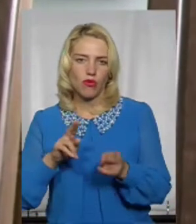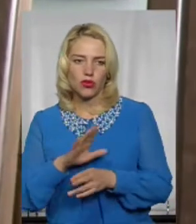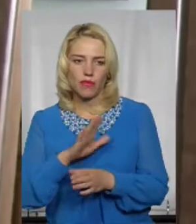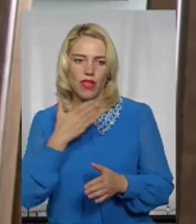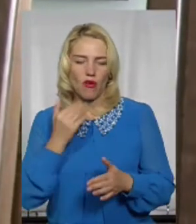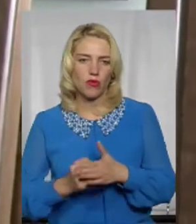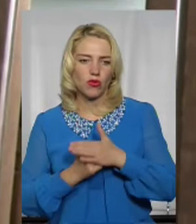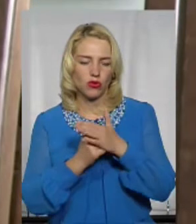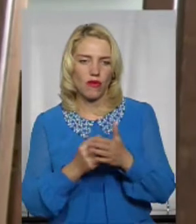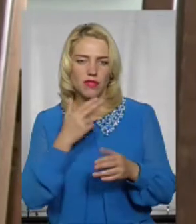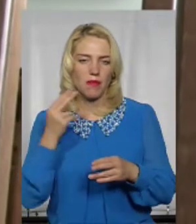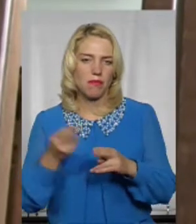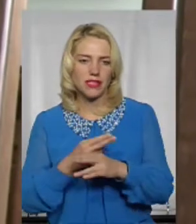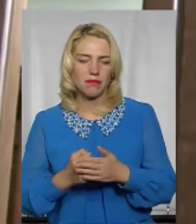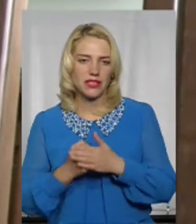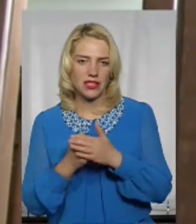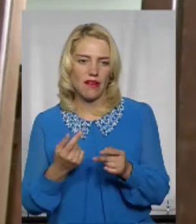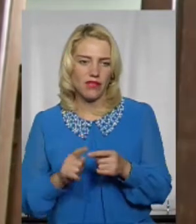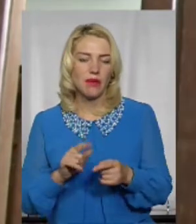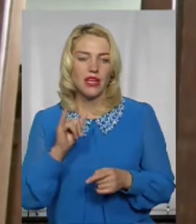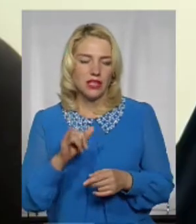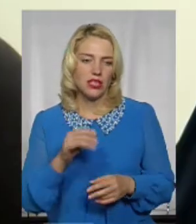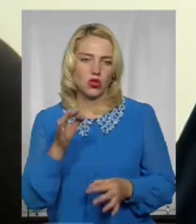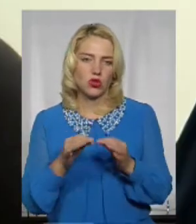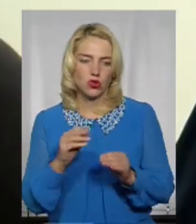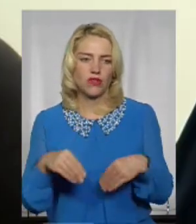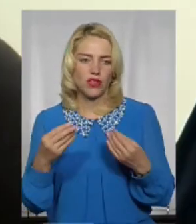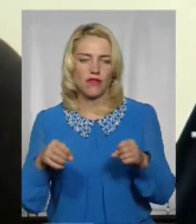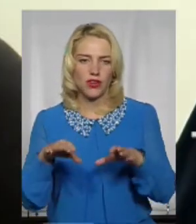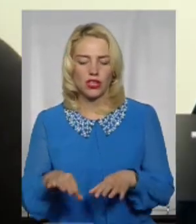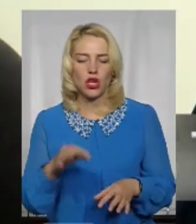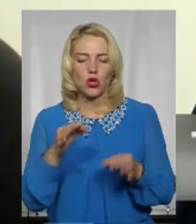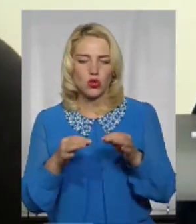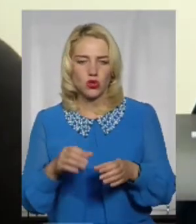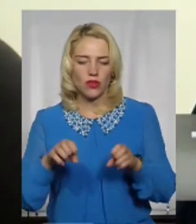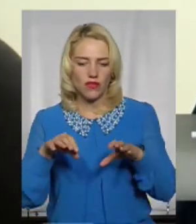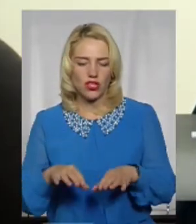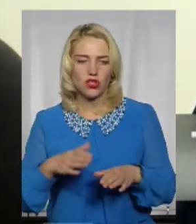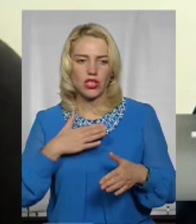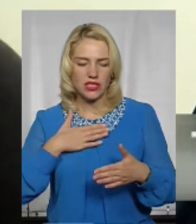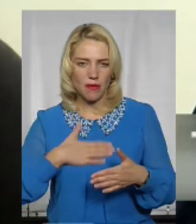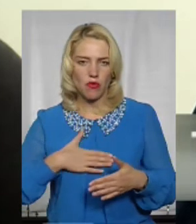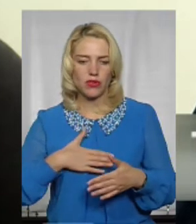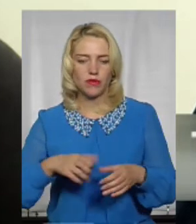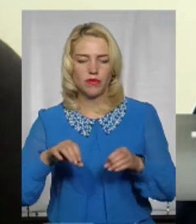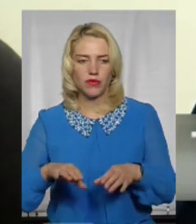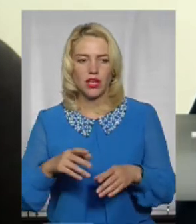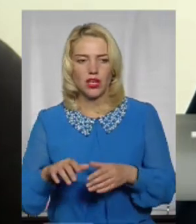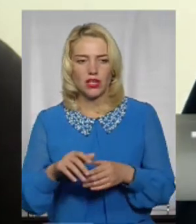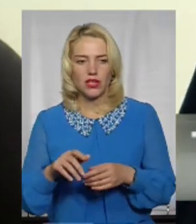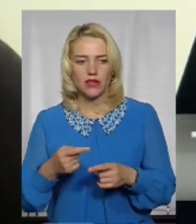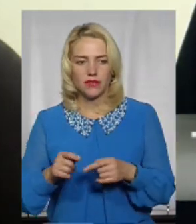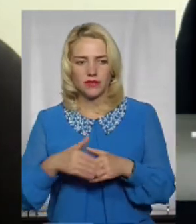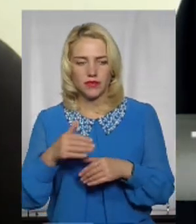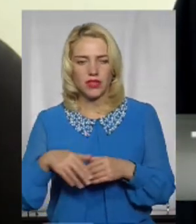звинувачення безпідставними. Сьогодні суд виніс вирок. Суд вирішив позов задовольнити повністю, застосувати заходи реагування до товариства з межами